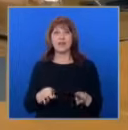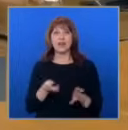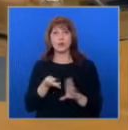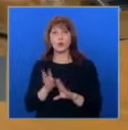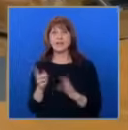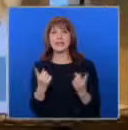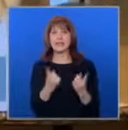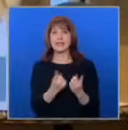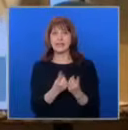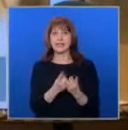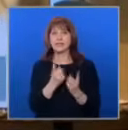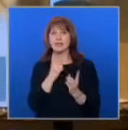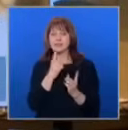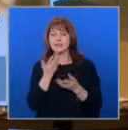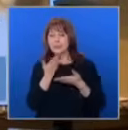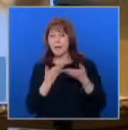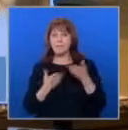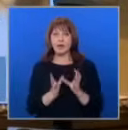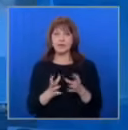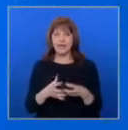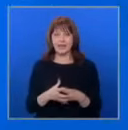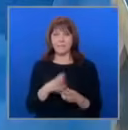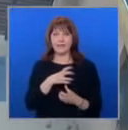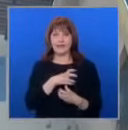срещата с преговорния екип на ГЕРБ днес.